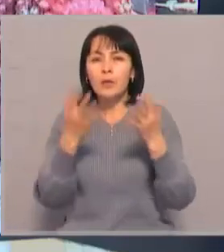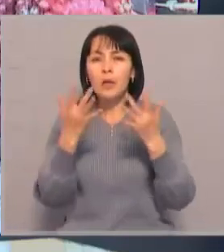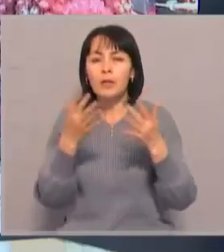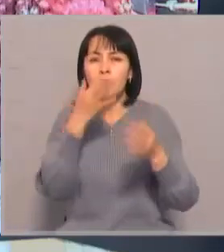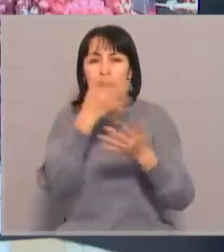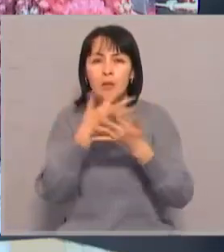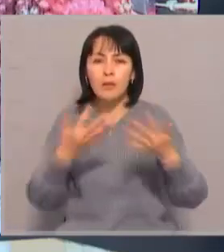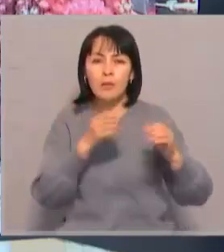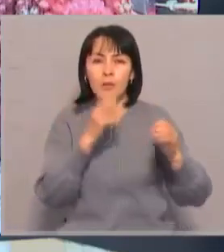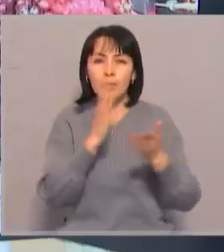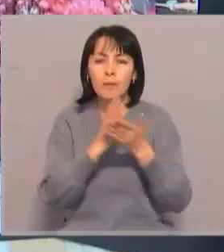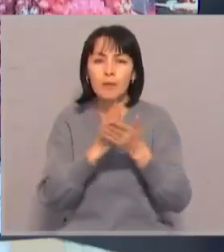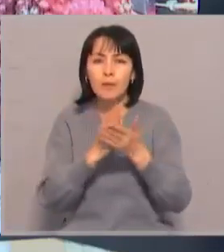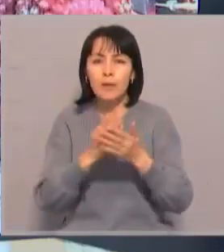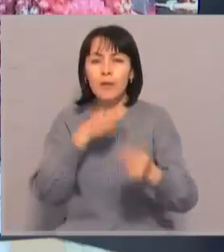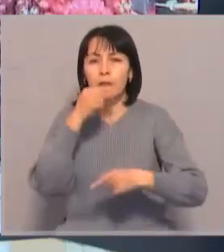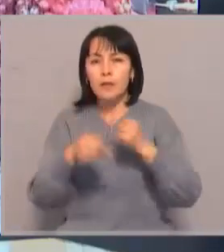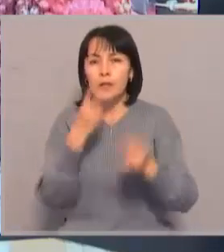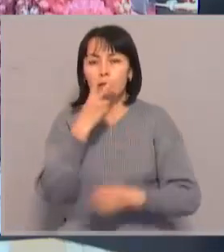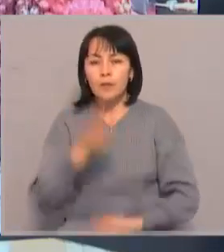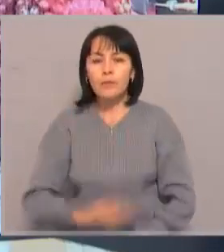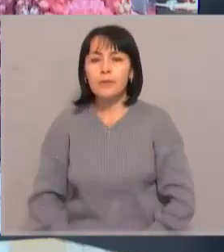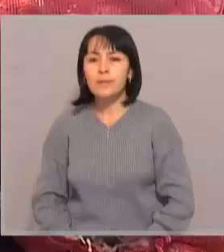bar? Arıptesim Kuntu Arınbek zerttep kördü.